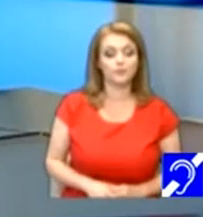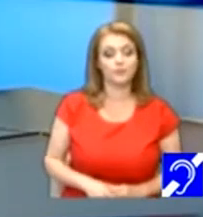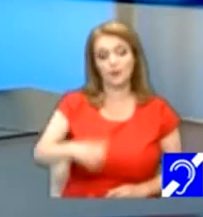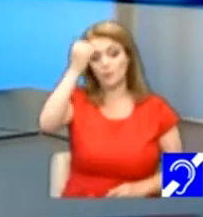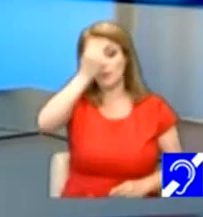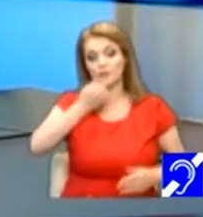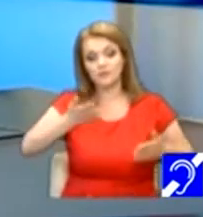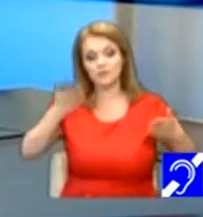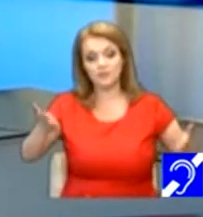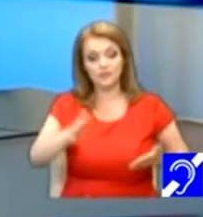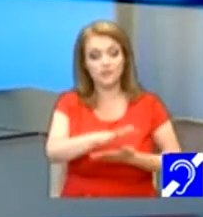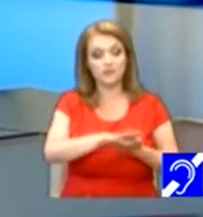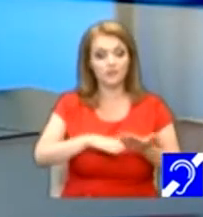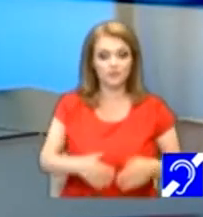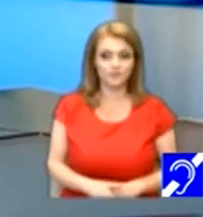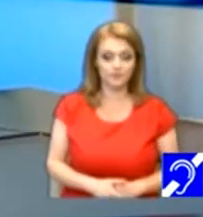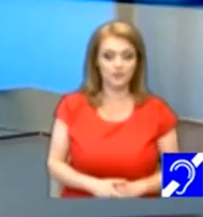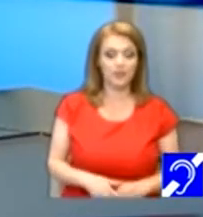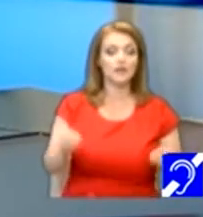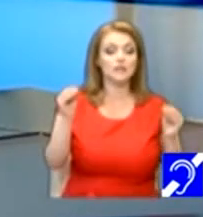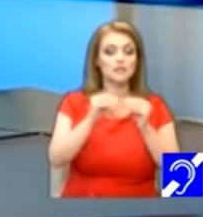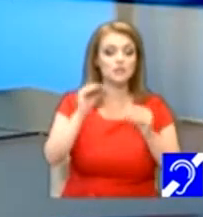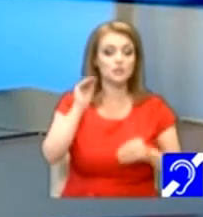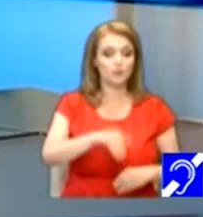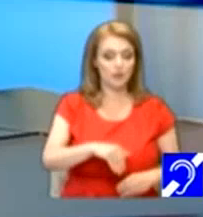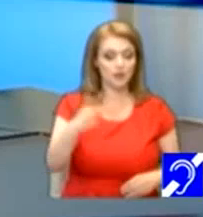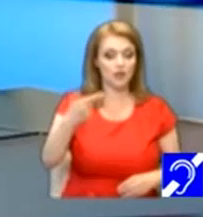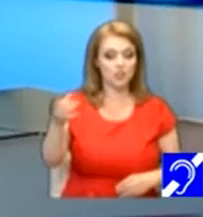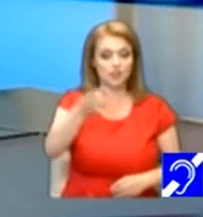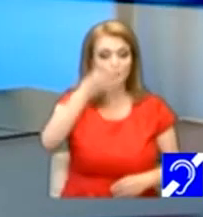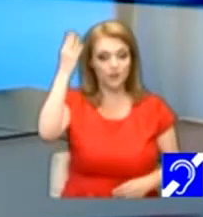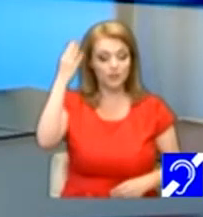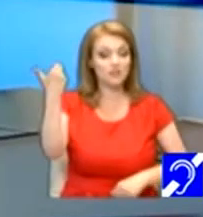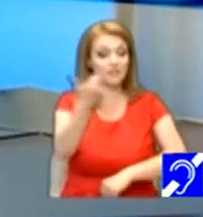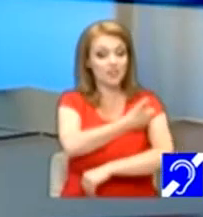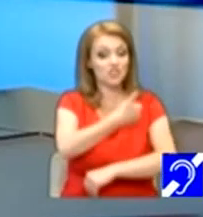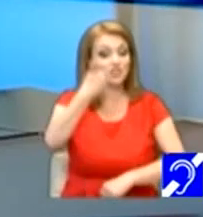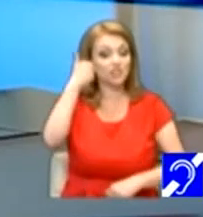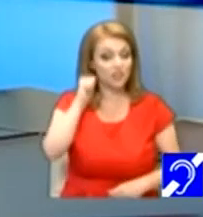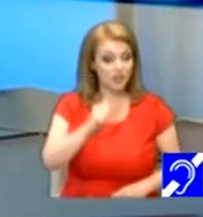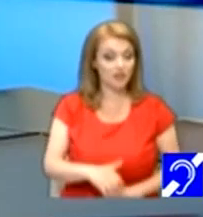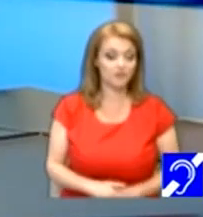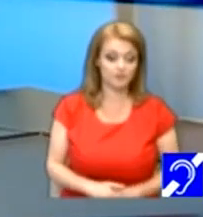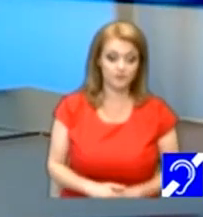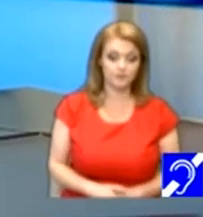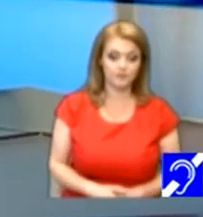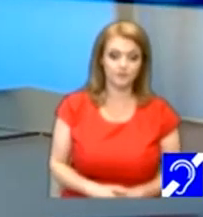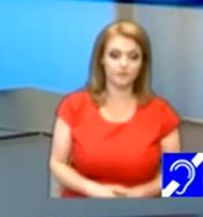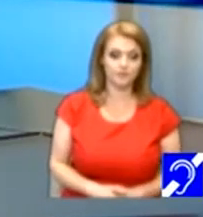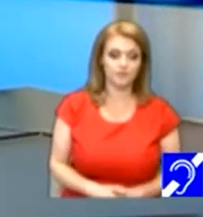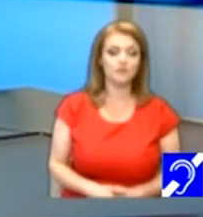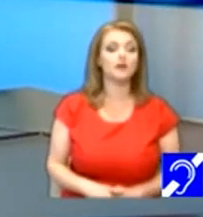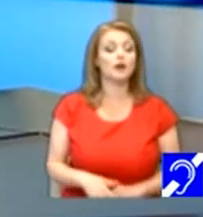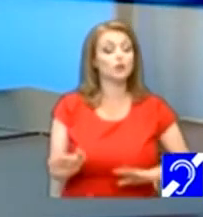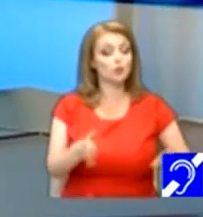Mihai, îți mulțumesc. Continuăm cu alte știri. Peste 10.000 de cetățeni ai Republicii Moldova s-au vaccinat ieri și au răspuns astfel mesajului ca